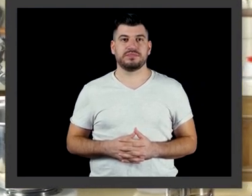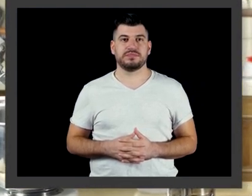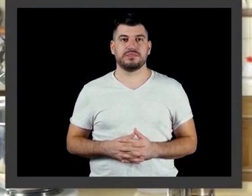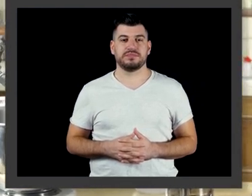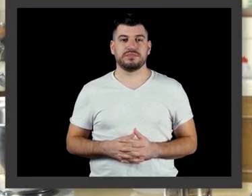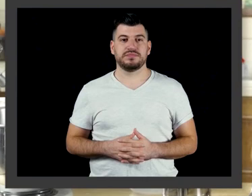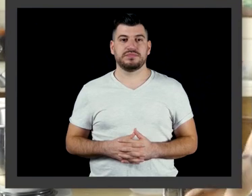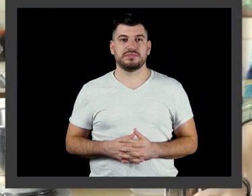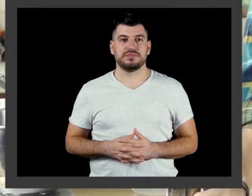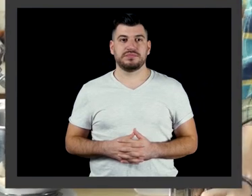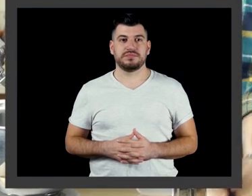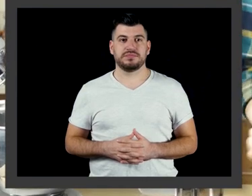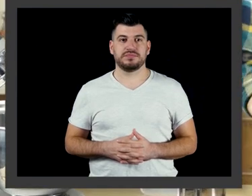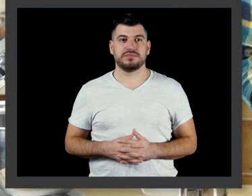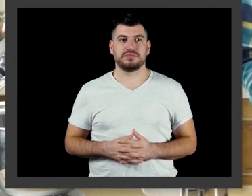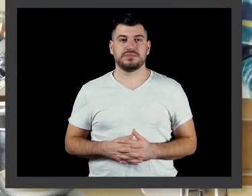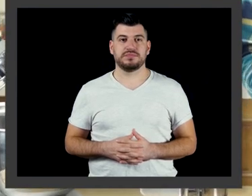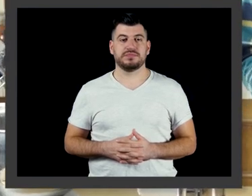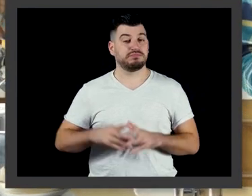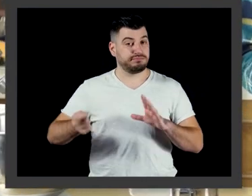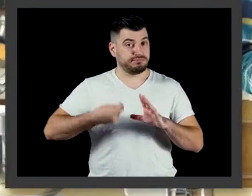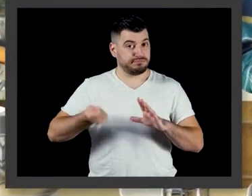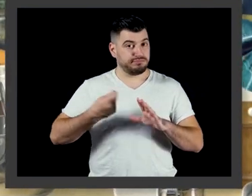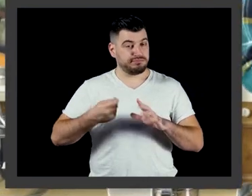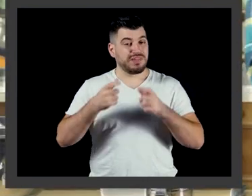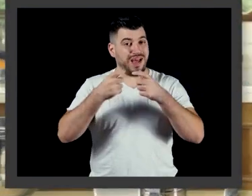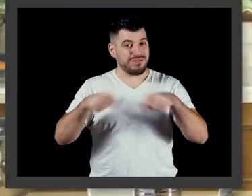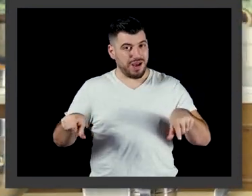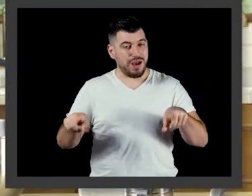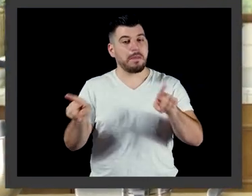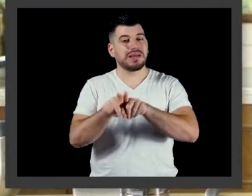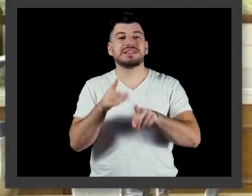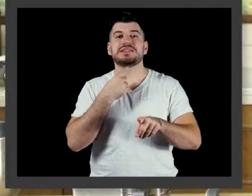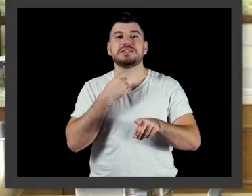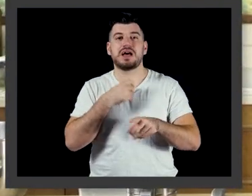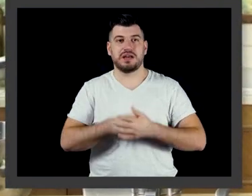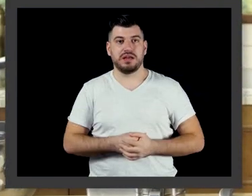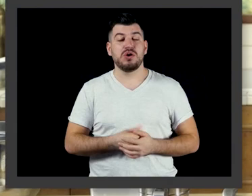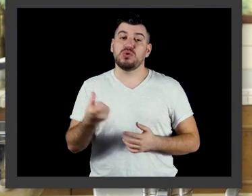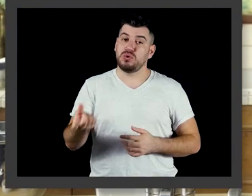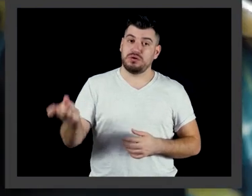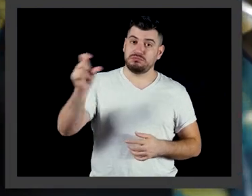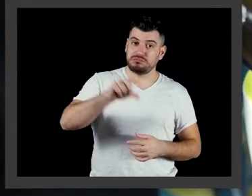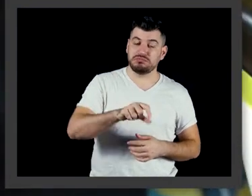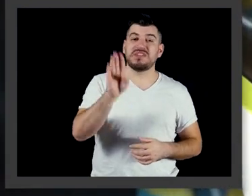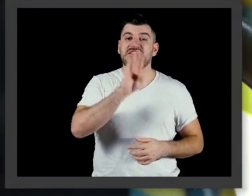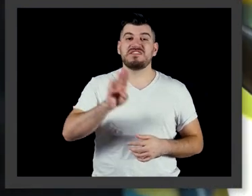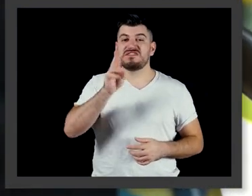Τέλεια. Λοιπόν, χτυπήσαμε καλά τα αυγά μας μαζί με τη ζάχαρη. Θα προσθέσω τη βανίλια,